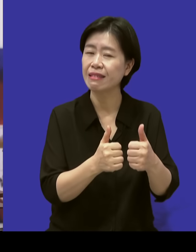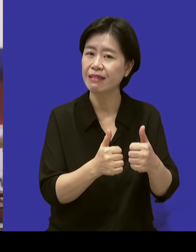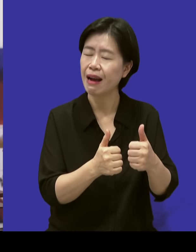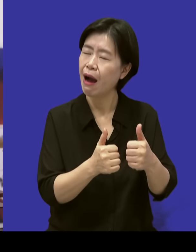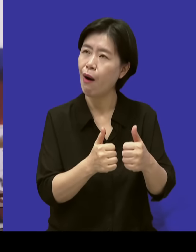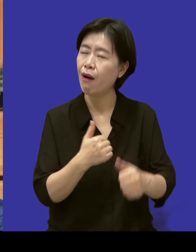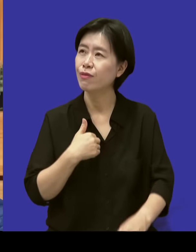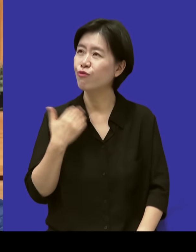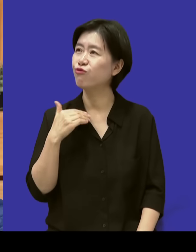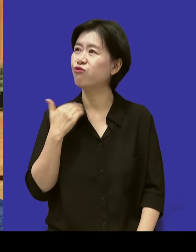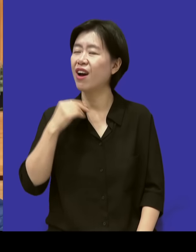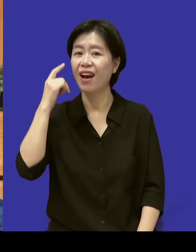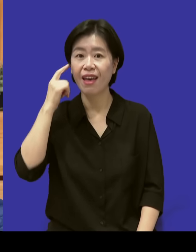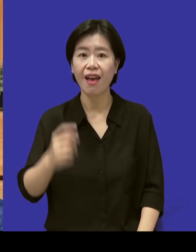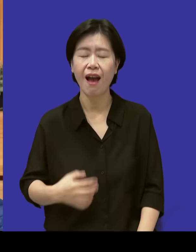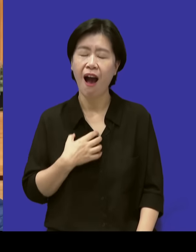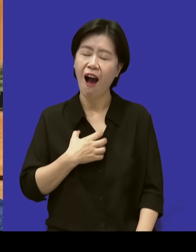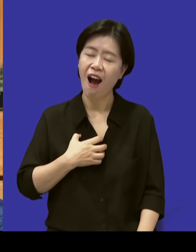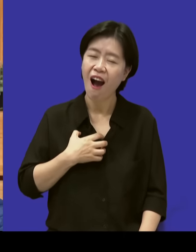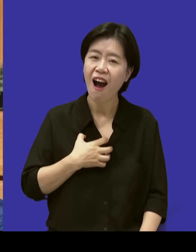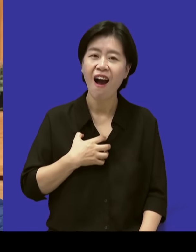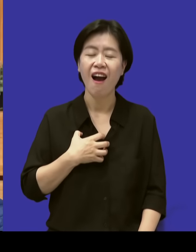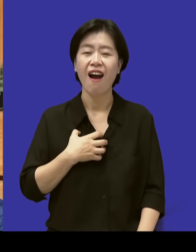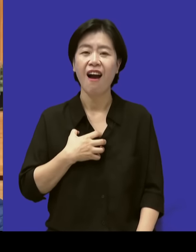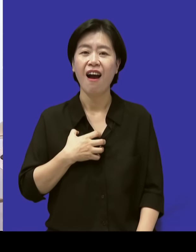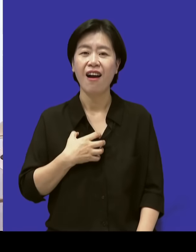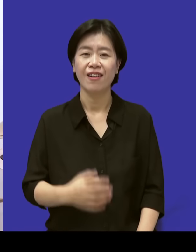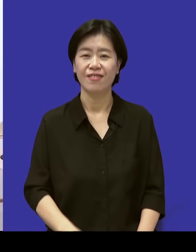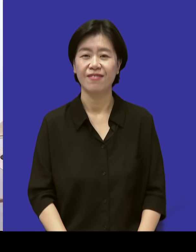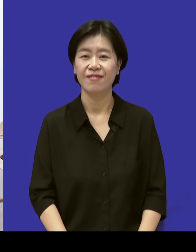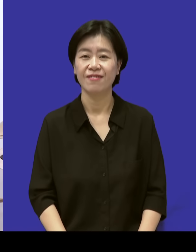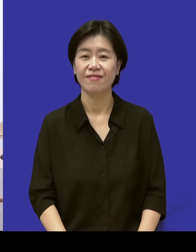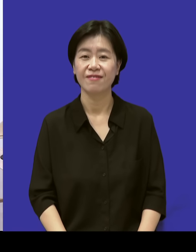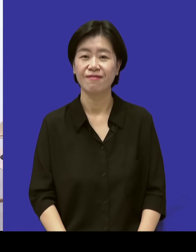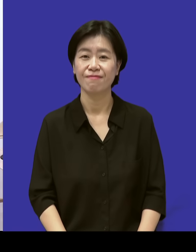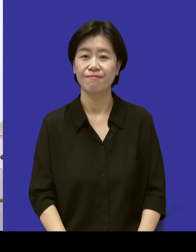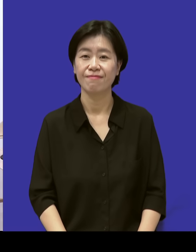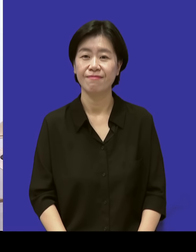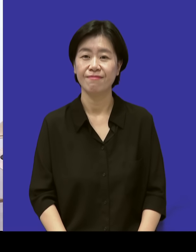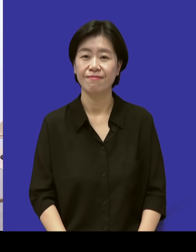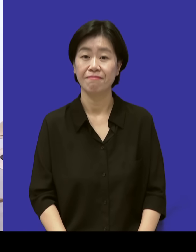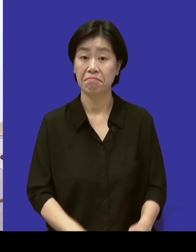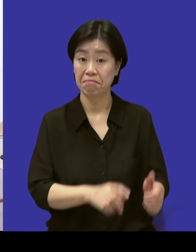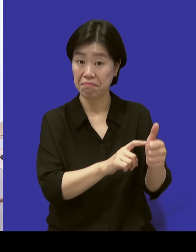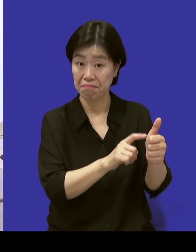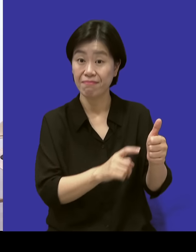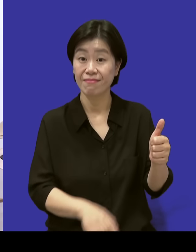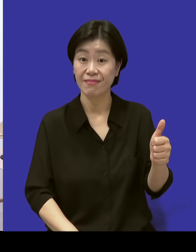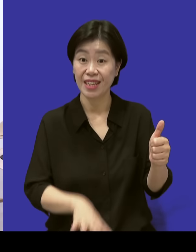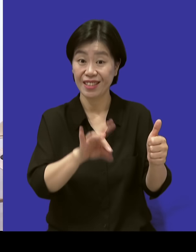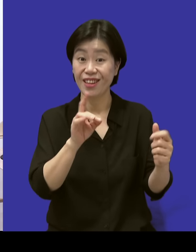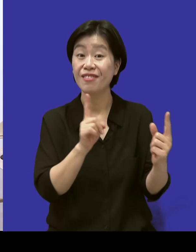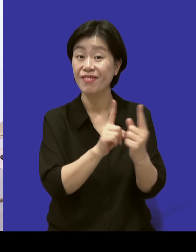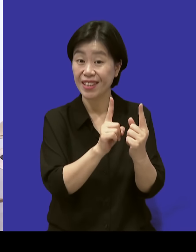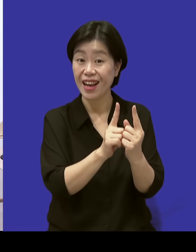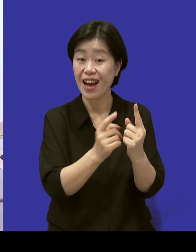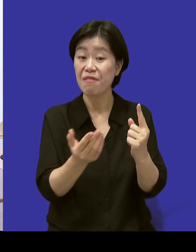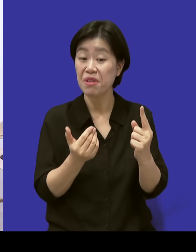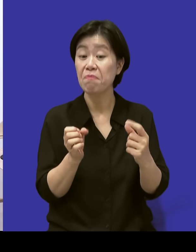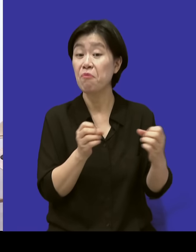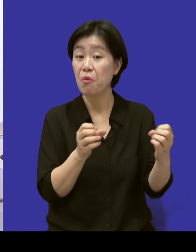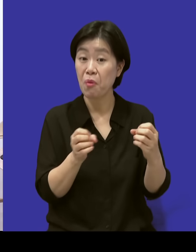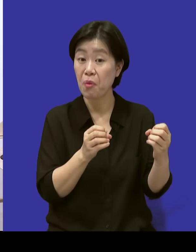그러시냐 막 이렇게 걱정을 엄청 많이 했었어요. 네. 근데 남경진 선수가 처음에 만나서 이렇게 서로 이렇게 얘기를